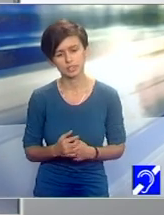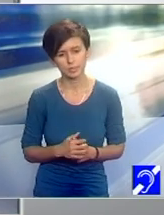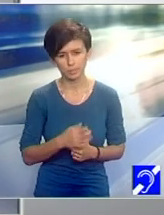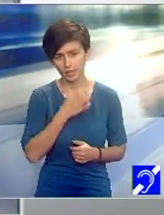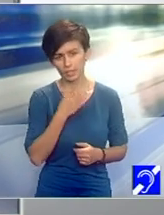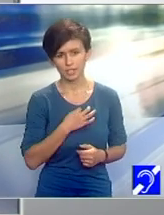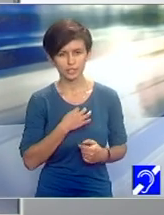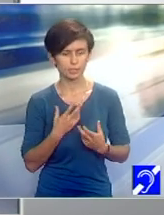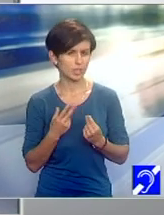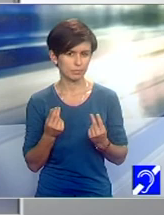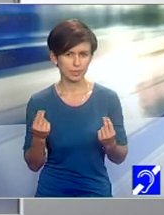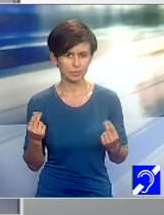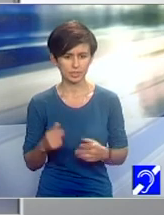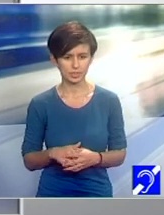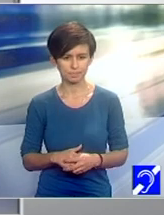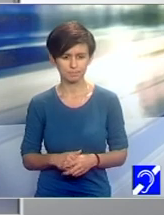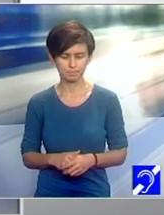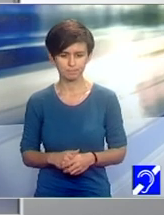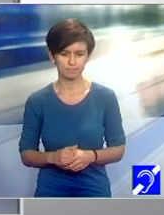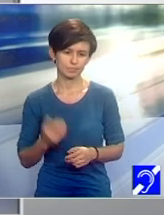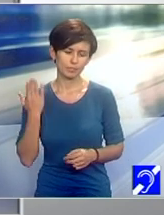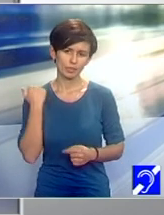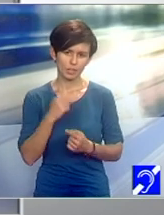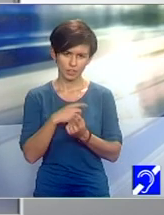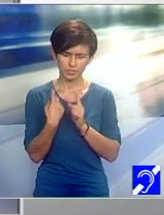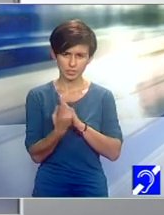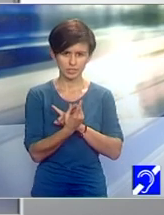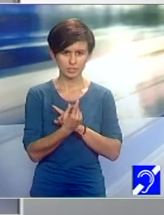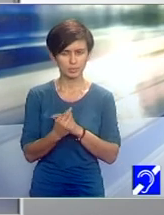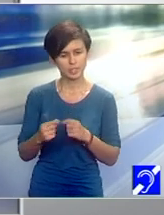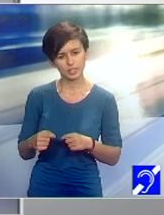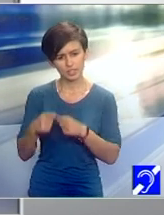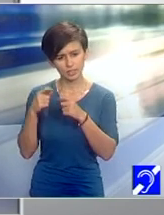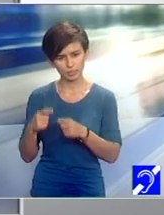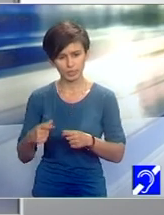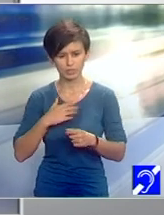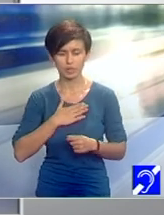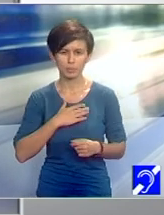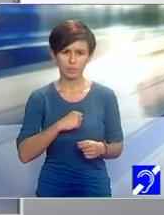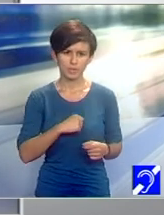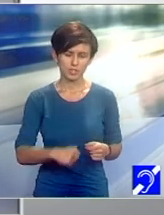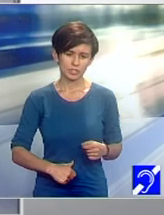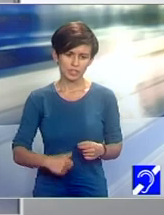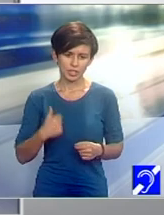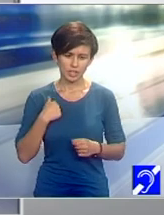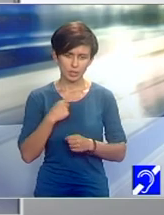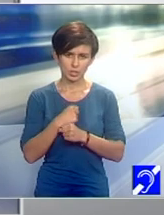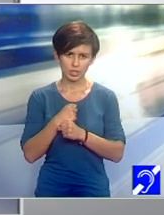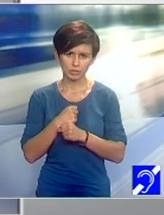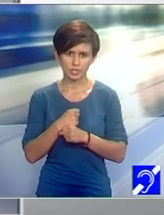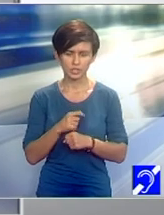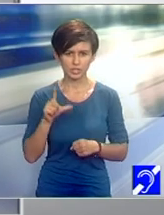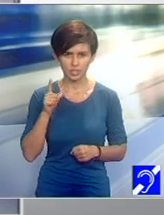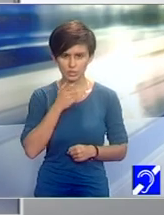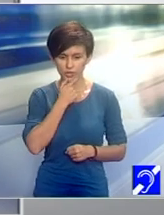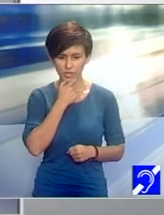Da. Schimbări în peruta mea profesională sunt că de 2 ani lucrez la Departamentul de Pedagogie